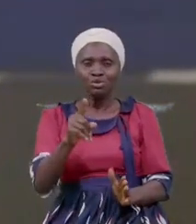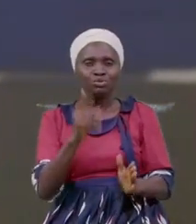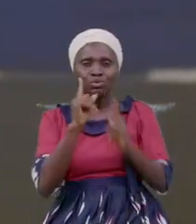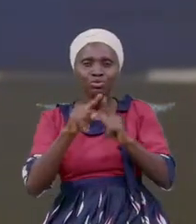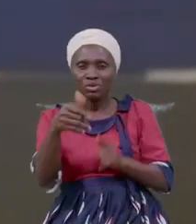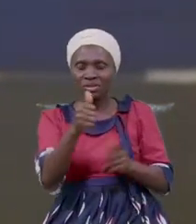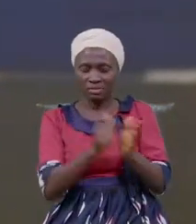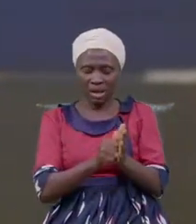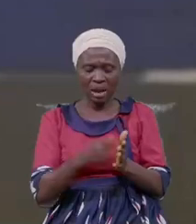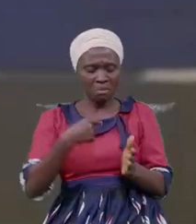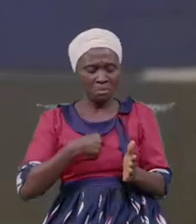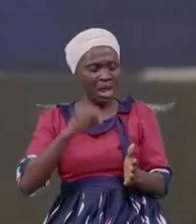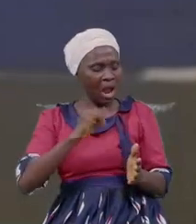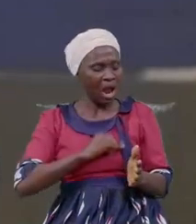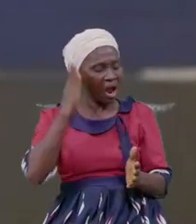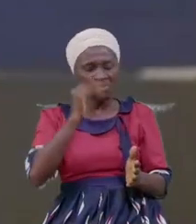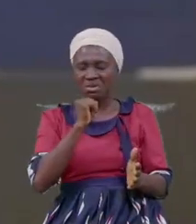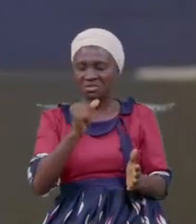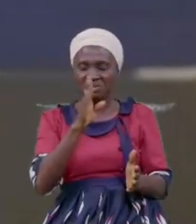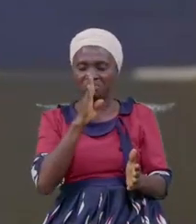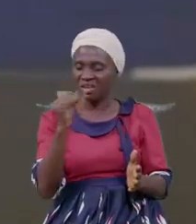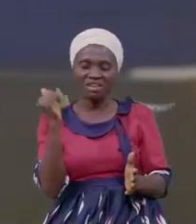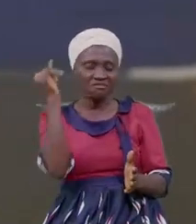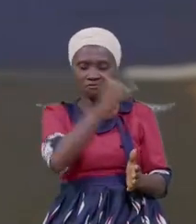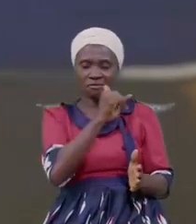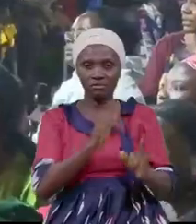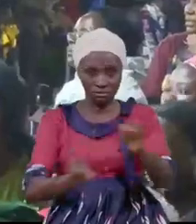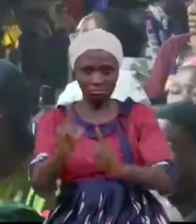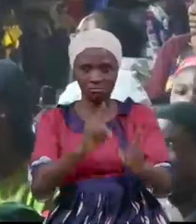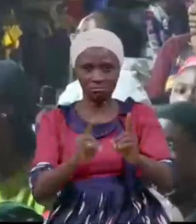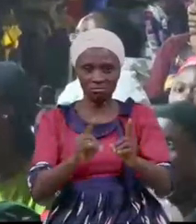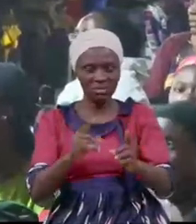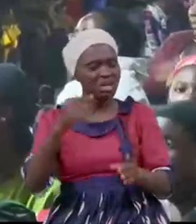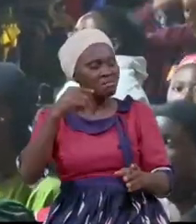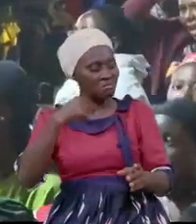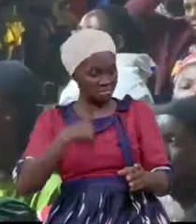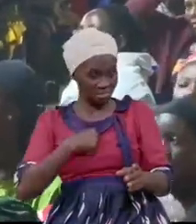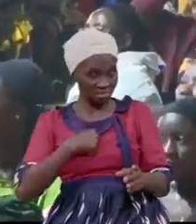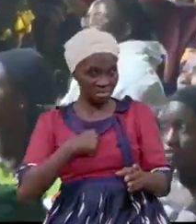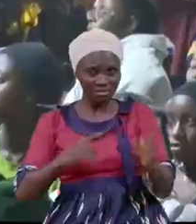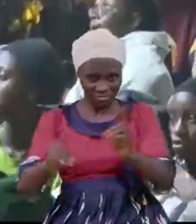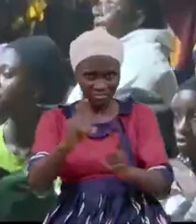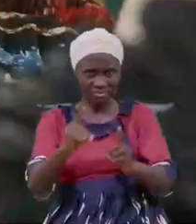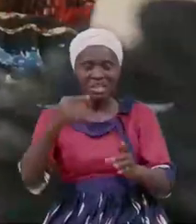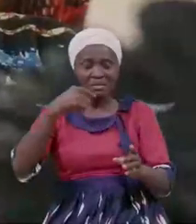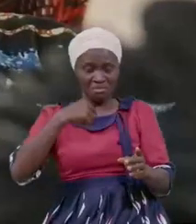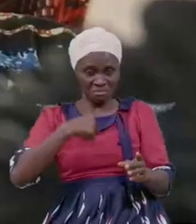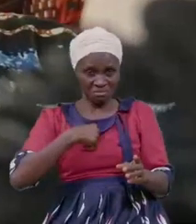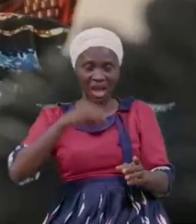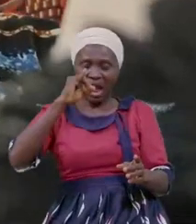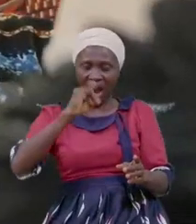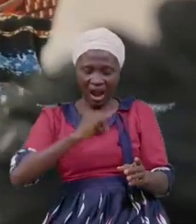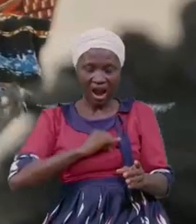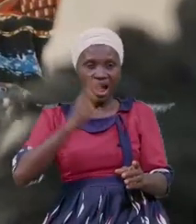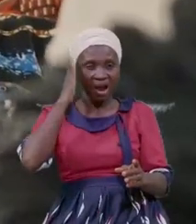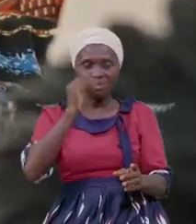insensé moi quelqu'un répète non moi je ne finirai pas ma vie en tant